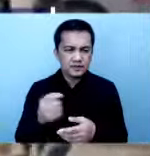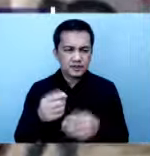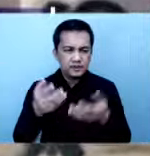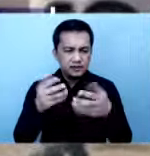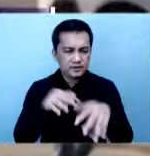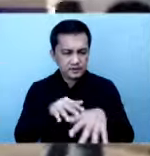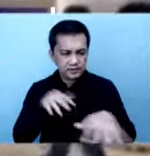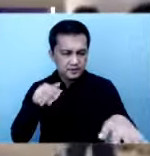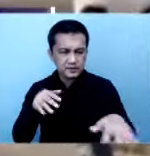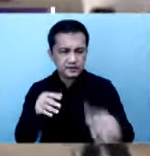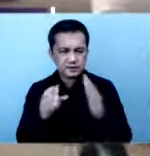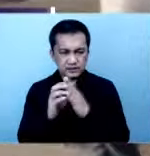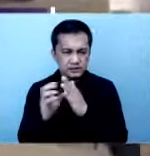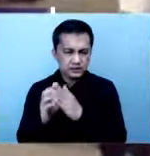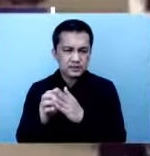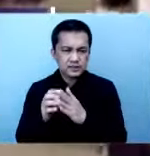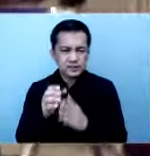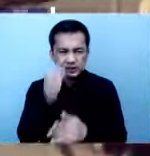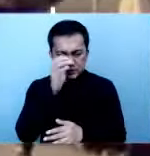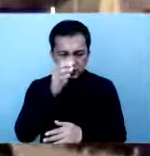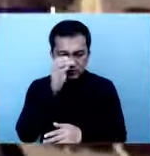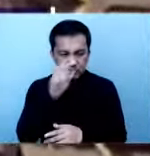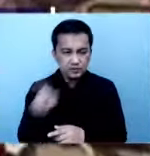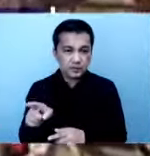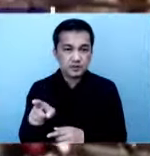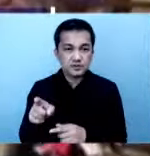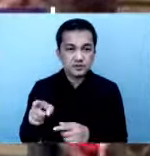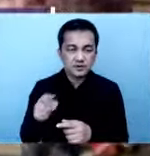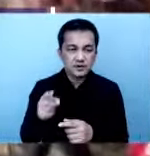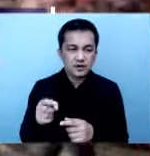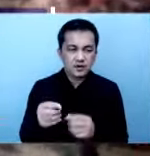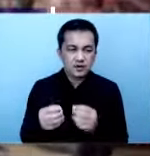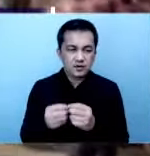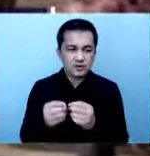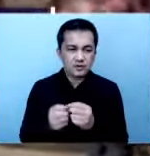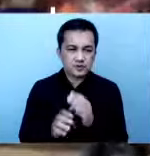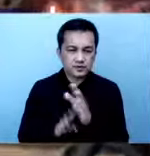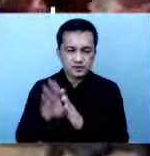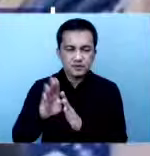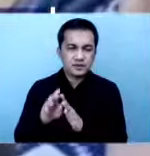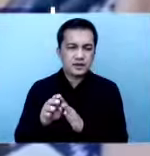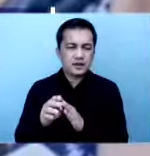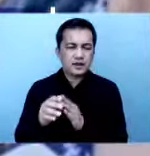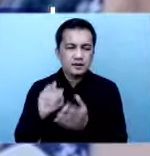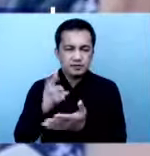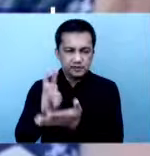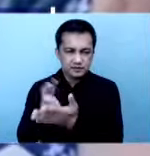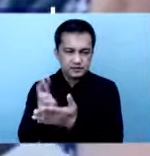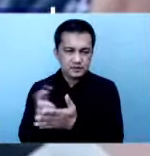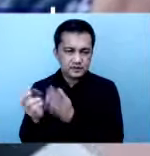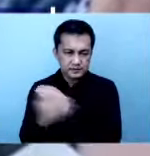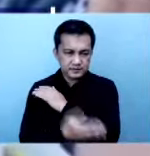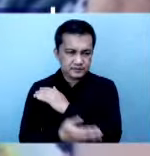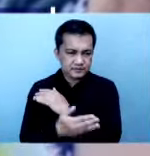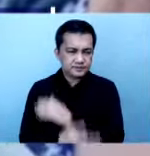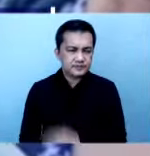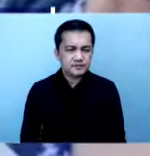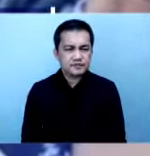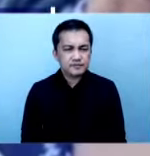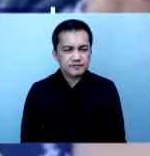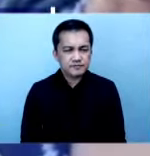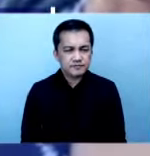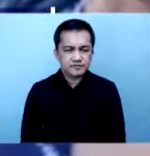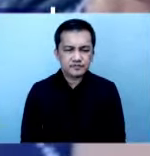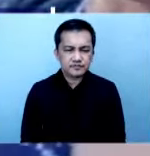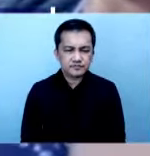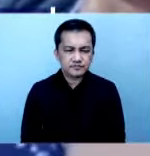sa lungsod ng Cebu at para na rin daw mas mapaunlad pa ang ibang bahagi ng probinsya. Tanan nga mga, I would